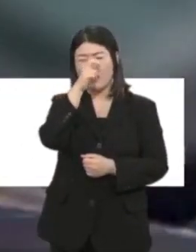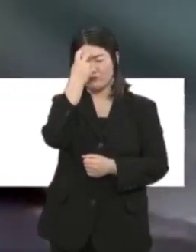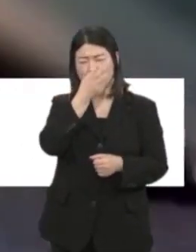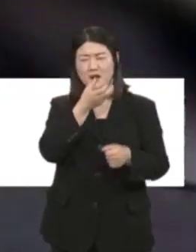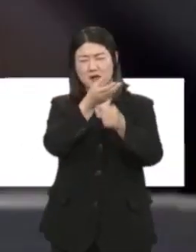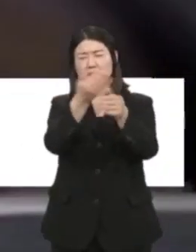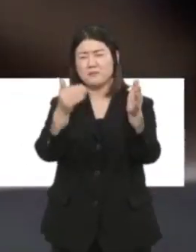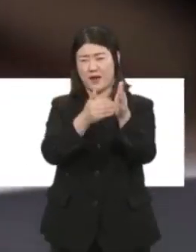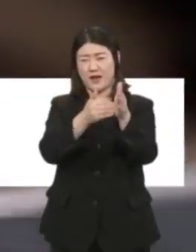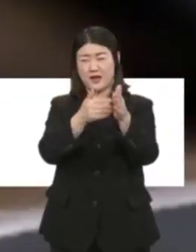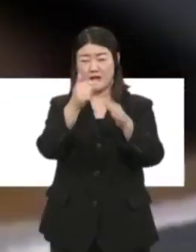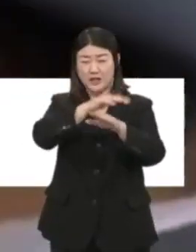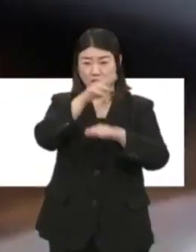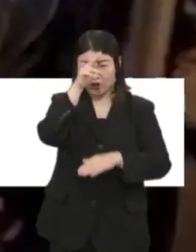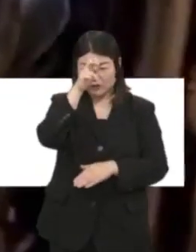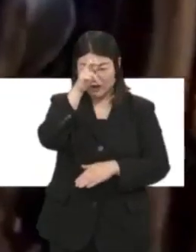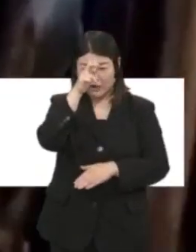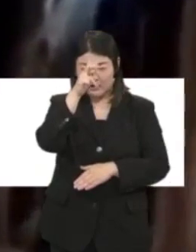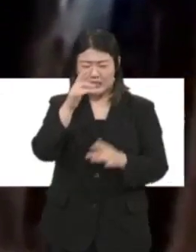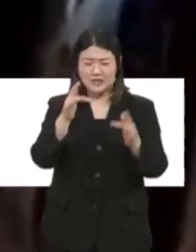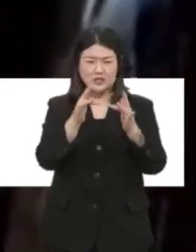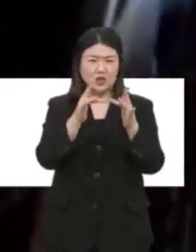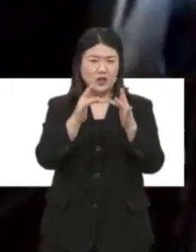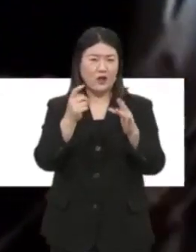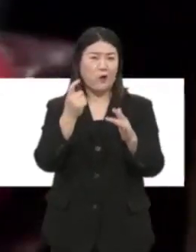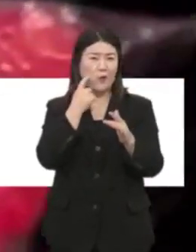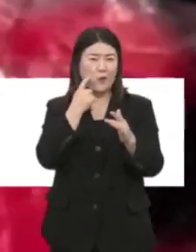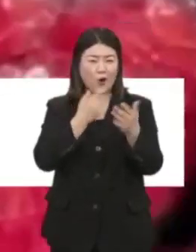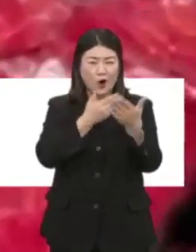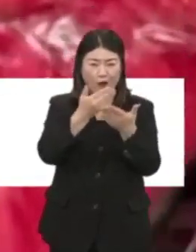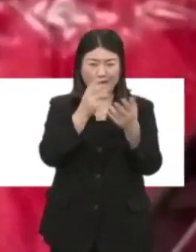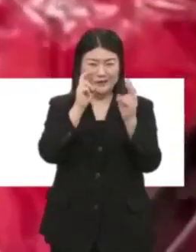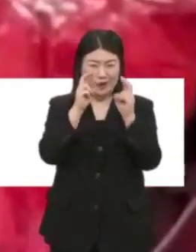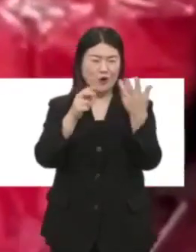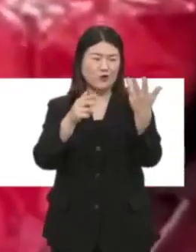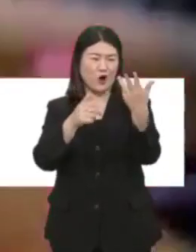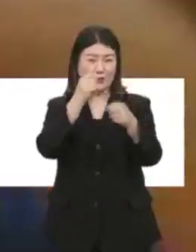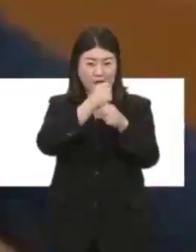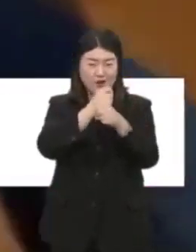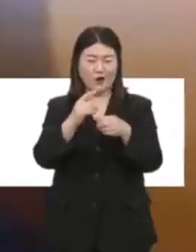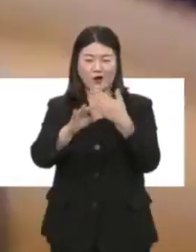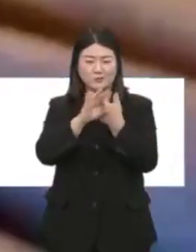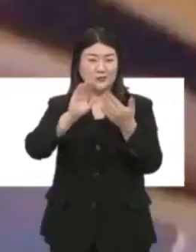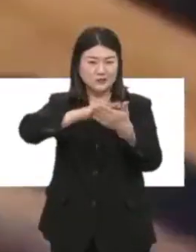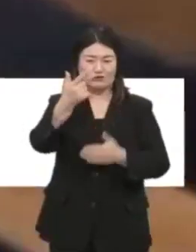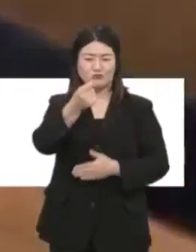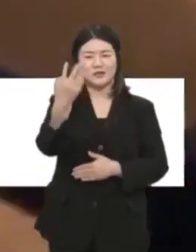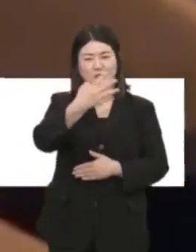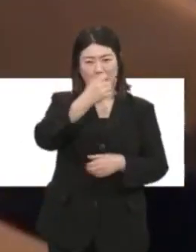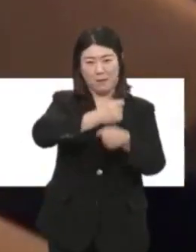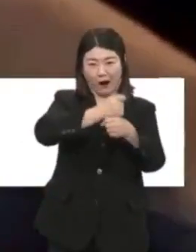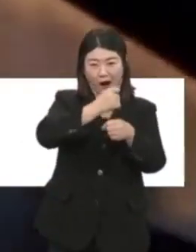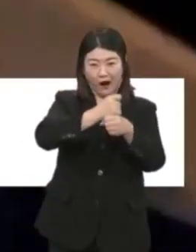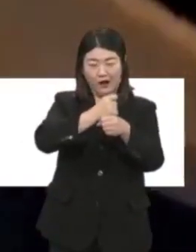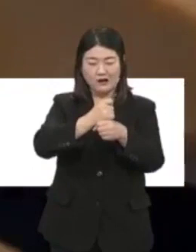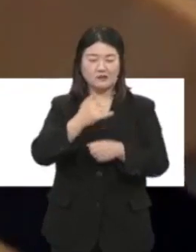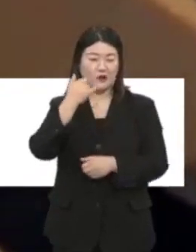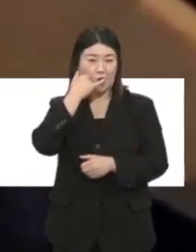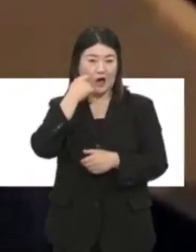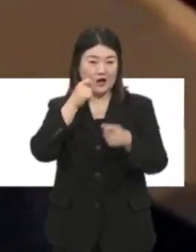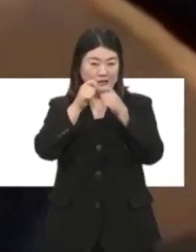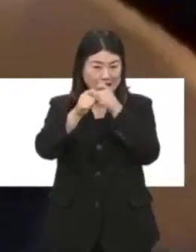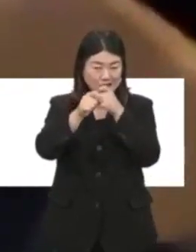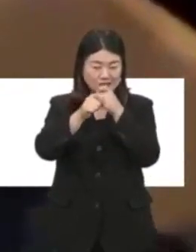넘겨졌습니다 대전 경찰은 여덟개의 허위 전자상거래 사업체를 만든 뒤 가상 괴자 6 4,000여 개를 생성해 이을